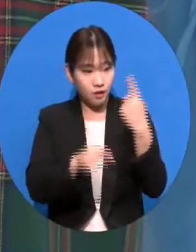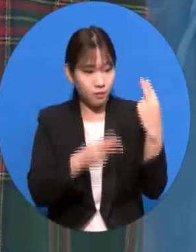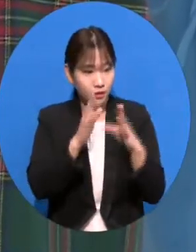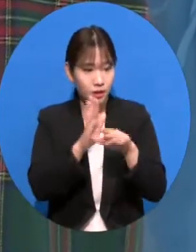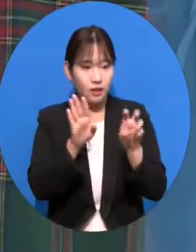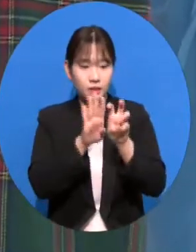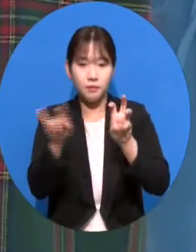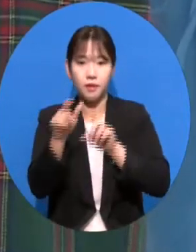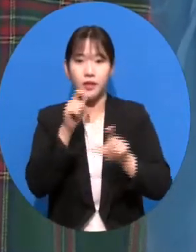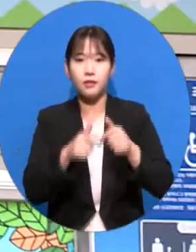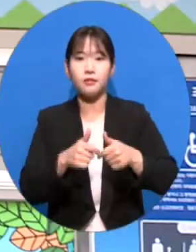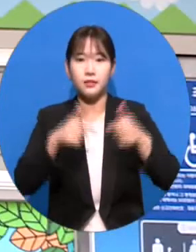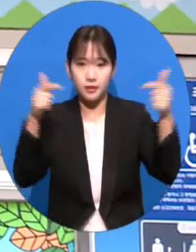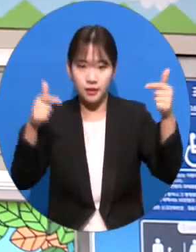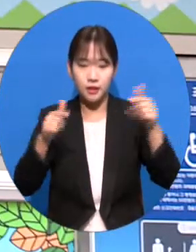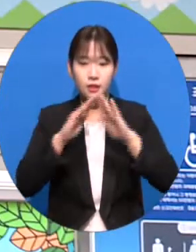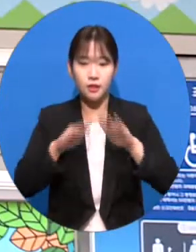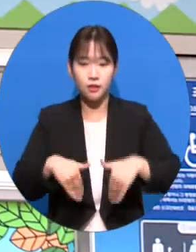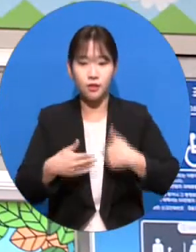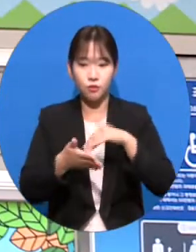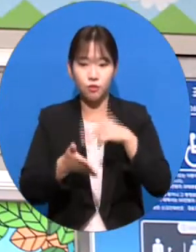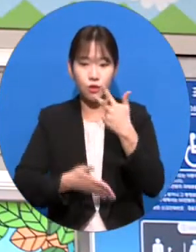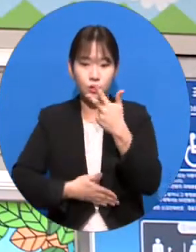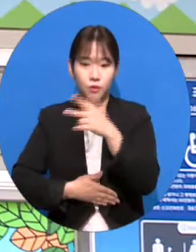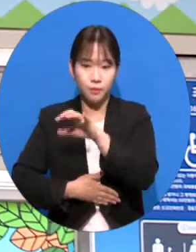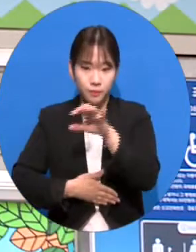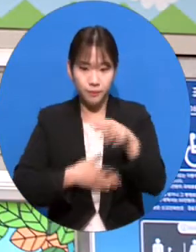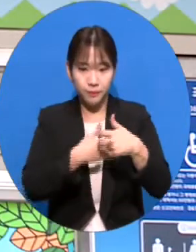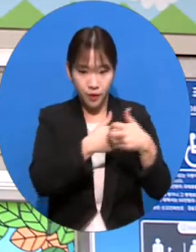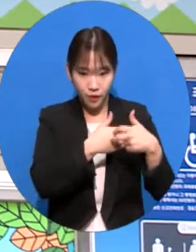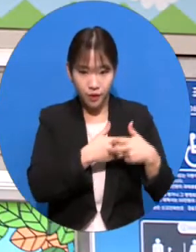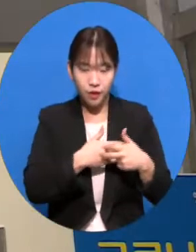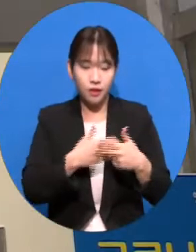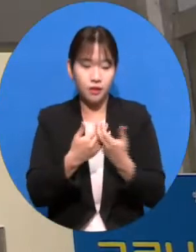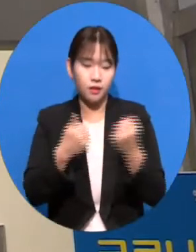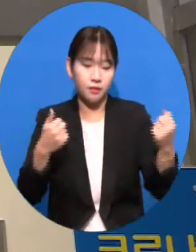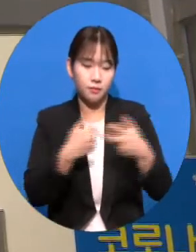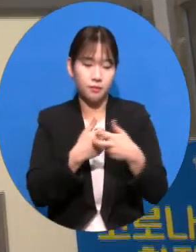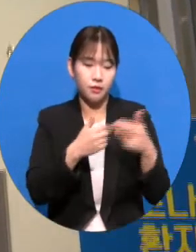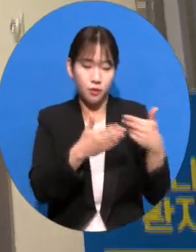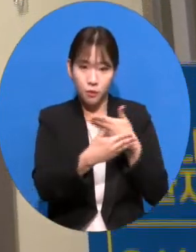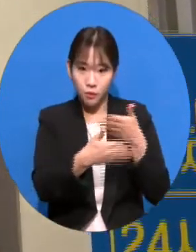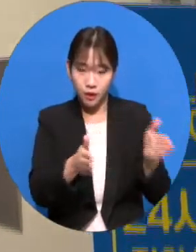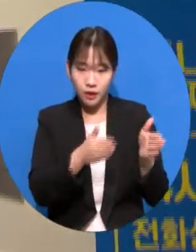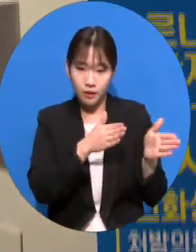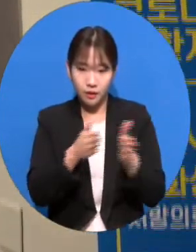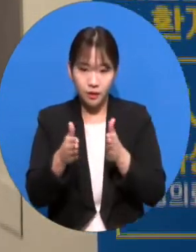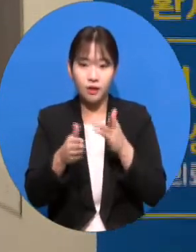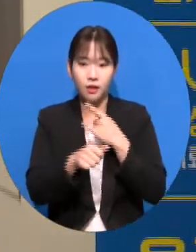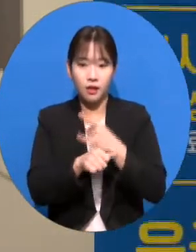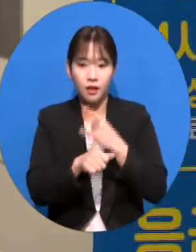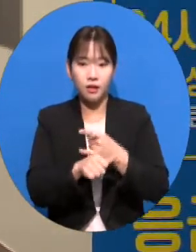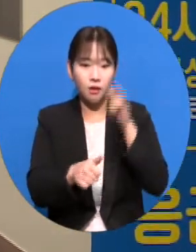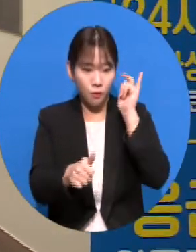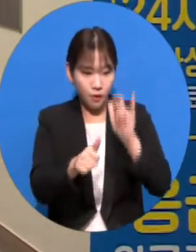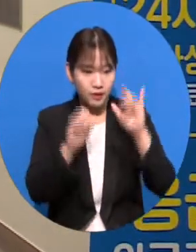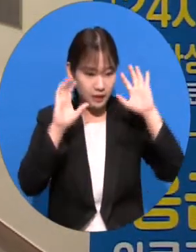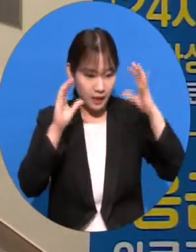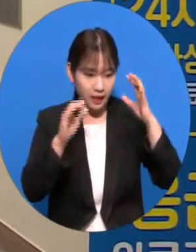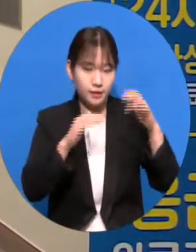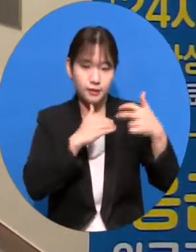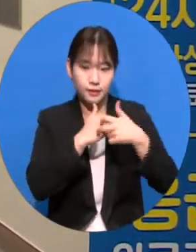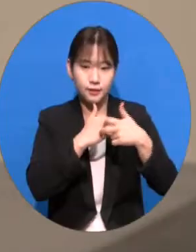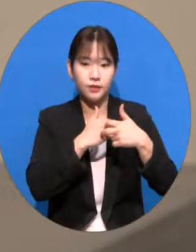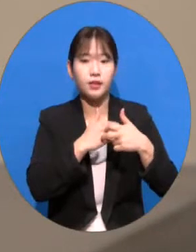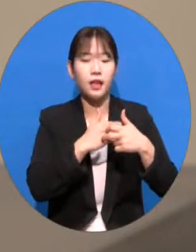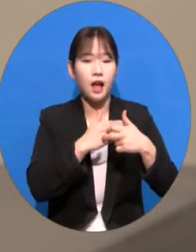30배 이상 급증하면서 전남 7개 병원이 별도 공간을 마련해 확진 어린이들의 대면 진료와 입원 치료에 나서고